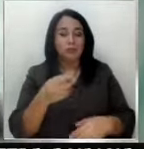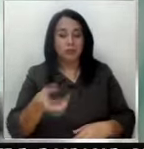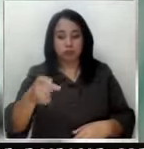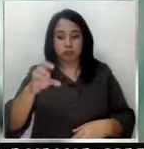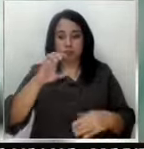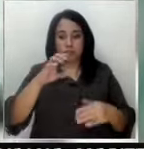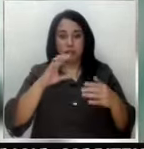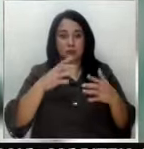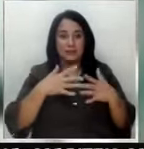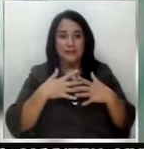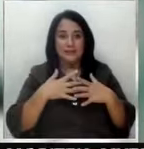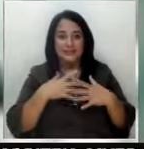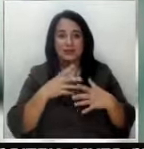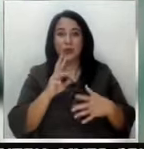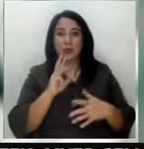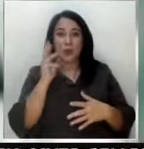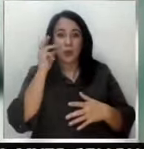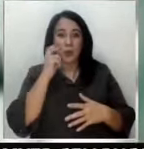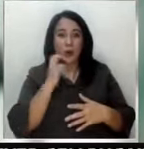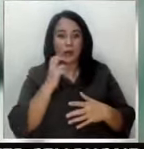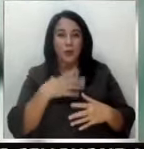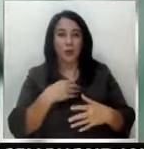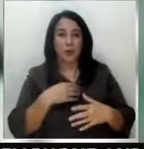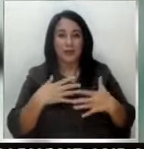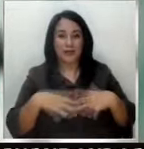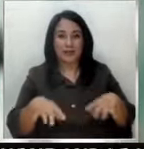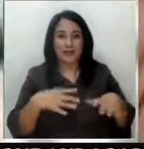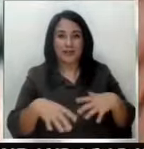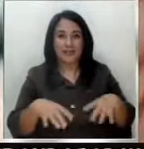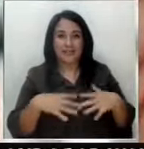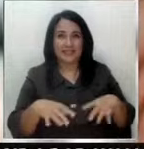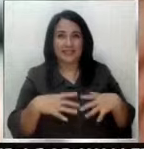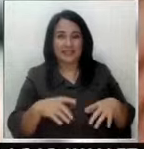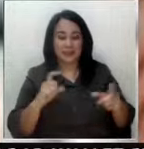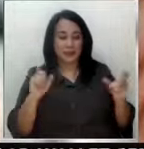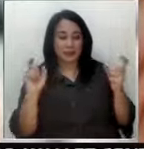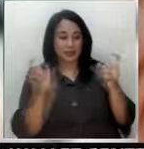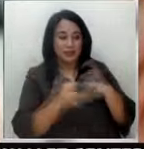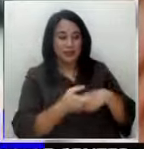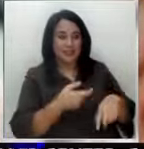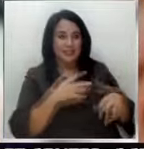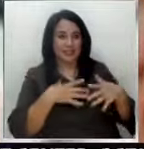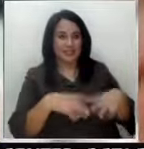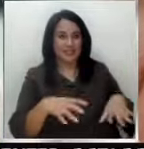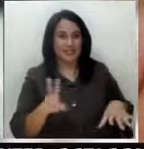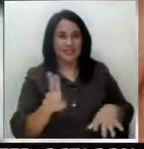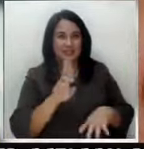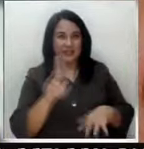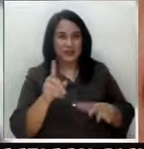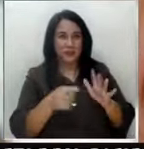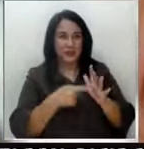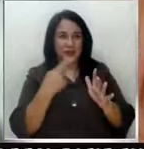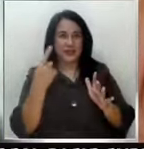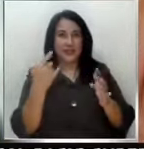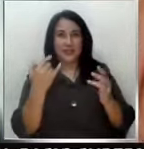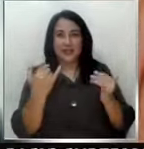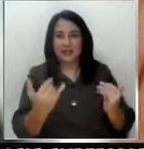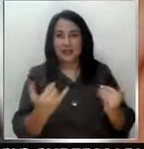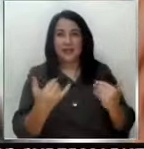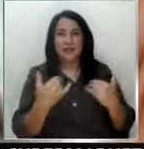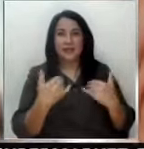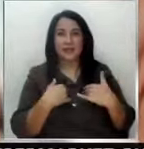kanyang white dress kaya ito yung pinasuot ko sa kanya. Nagamit ko pa siya one time and now it's lived a full